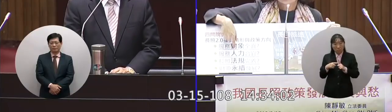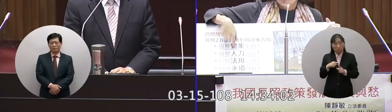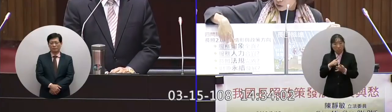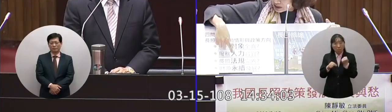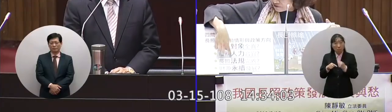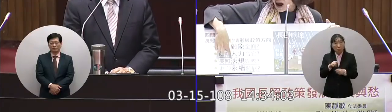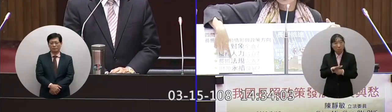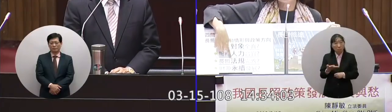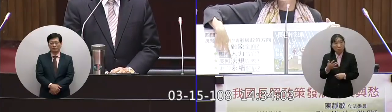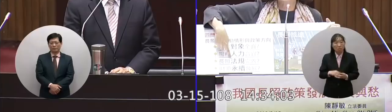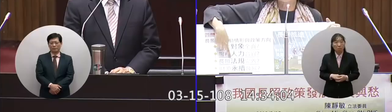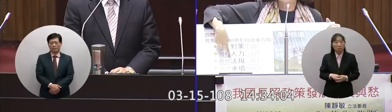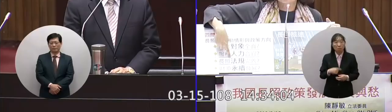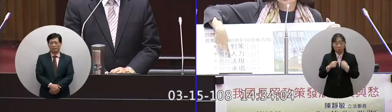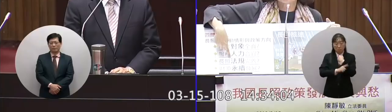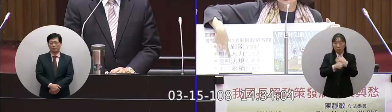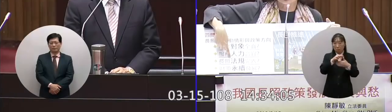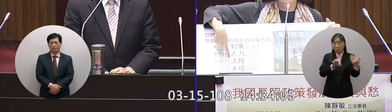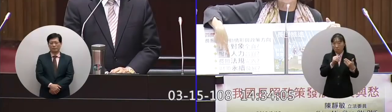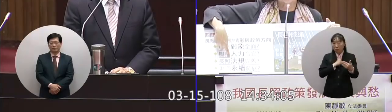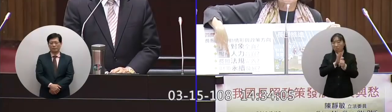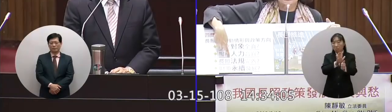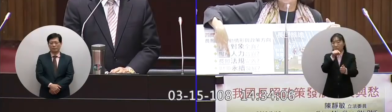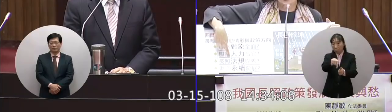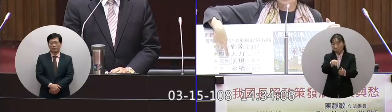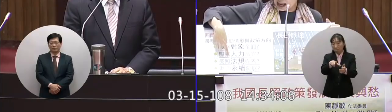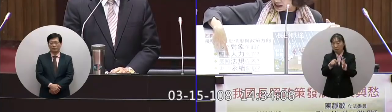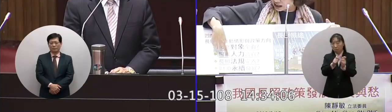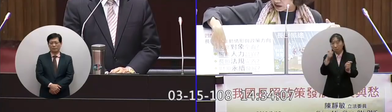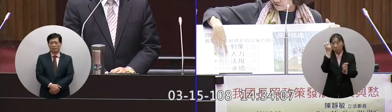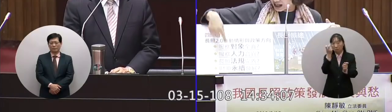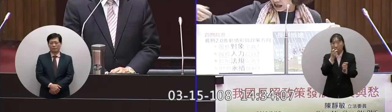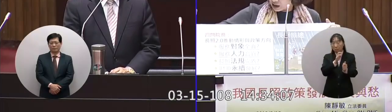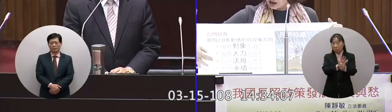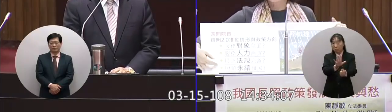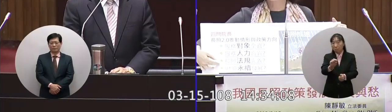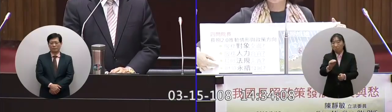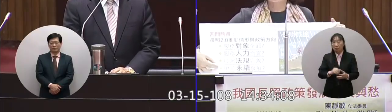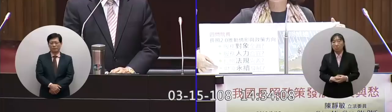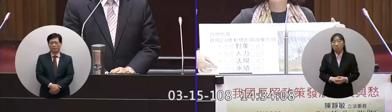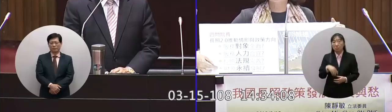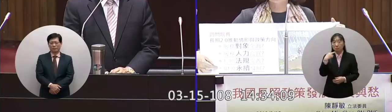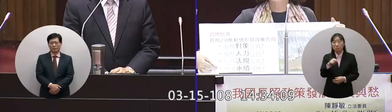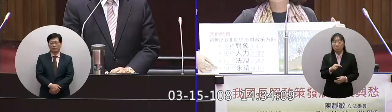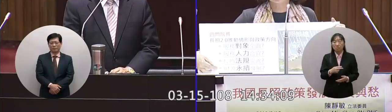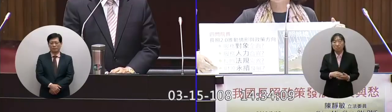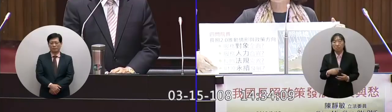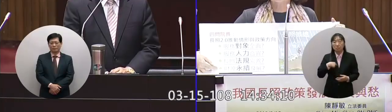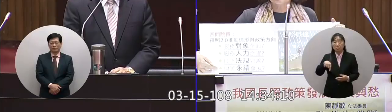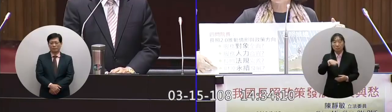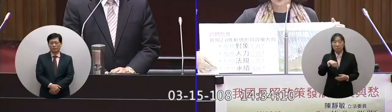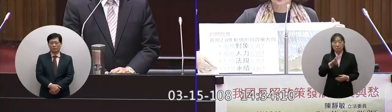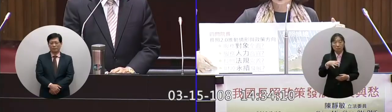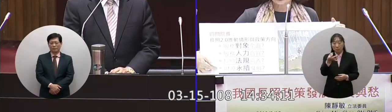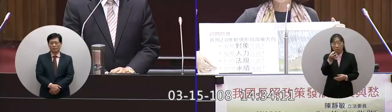够？我们的法规到底支不支持我们整个的长照产业的一个发展？更重要，我们到底有没有足够